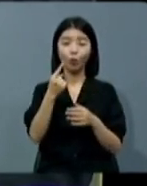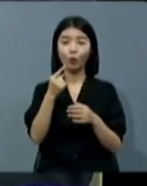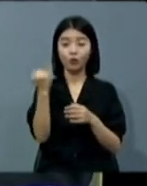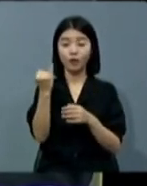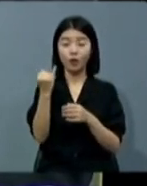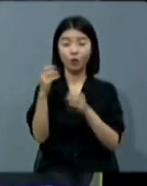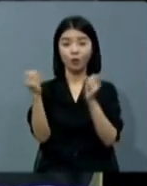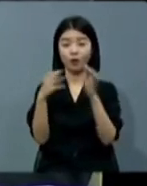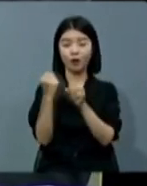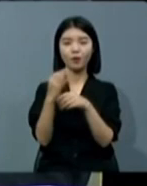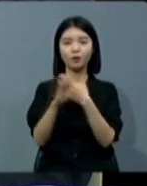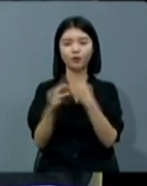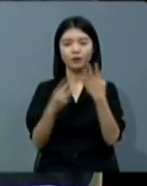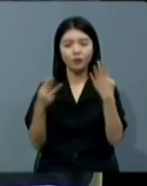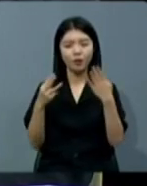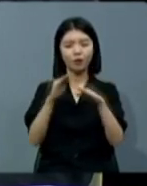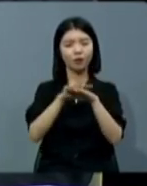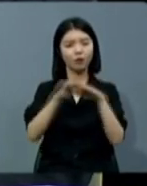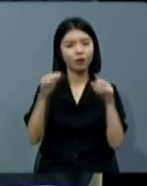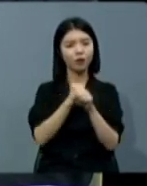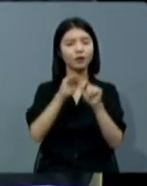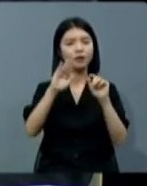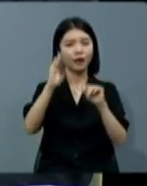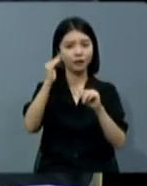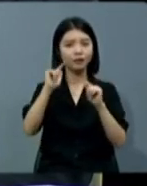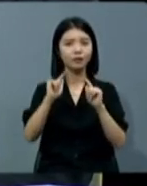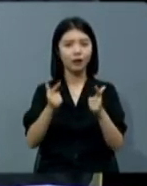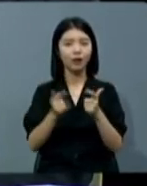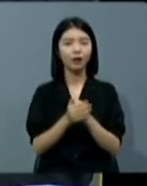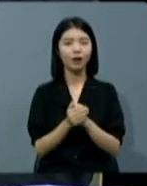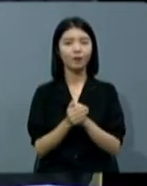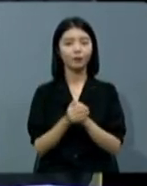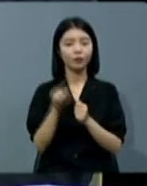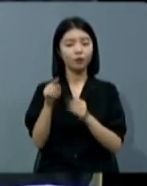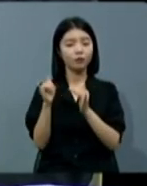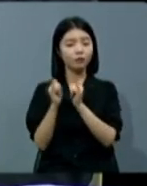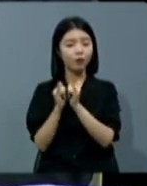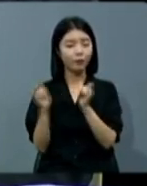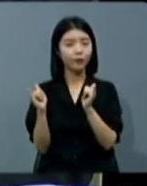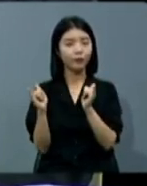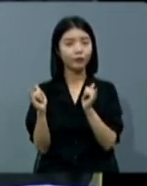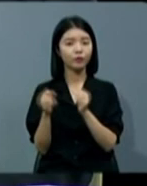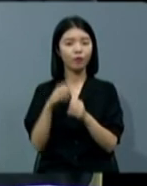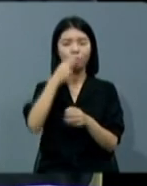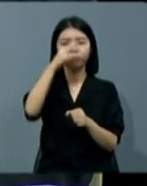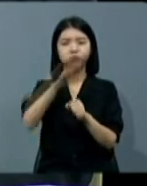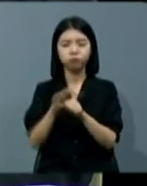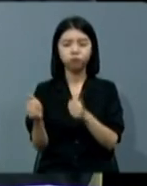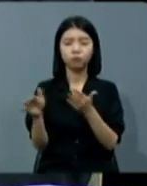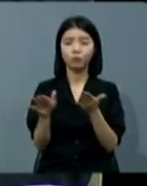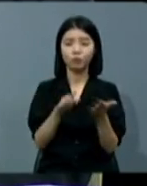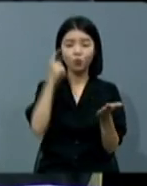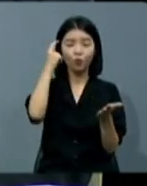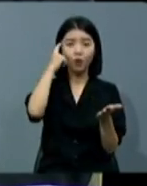나면서 4.3 사건에 해원을 해야 되지 않느냐. 아, 양민들의 그 억울한 죽음을